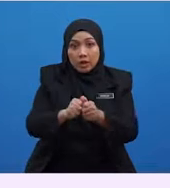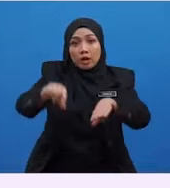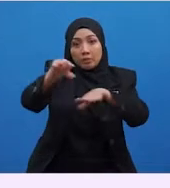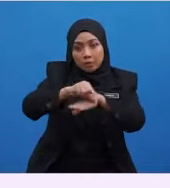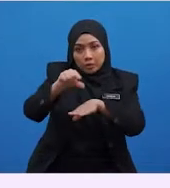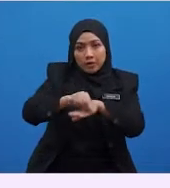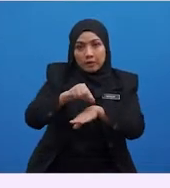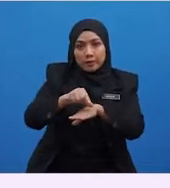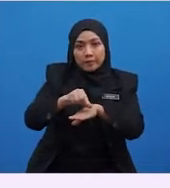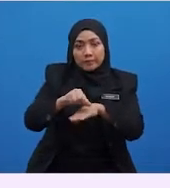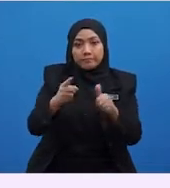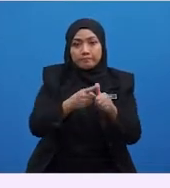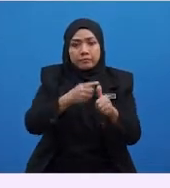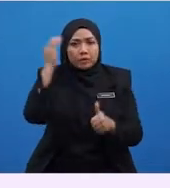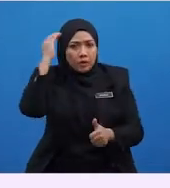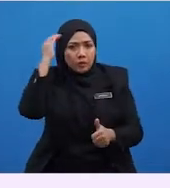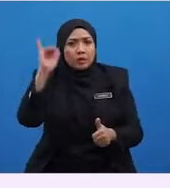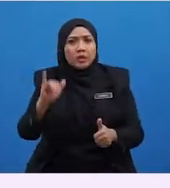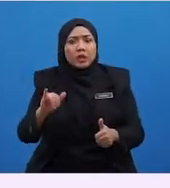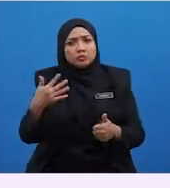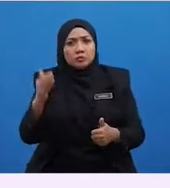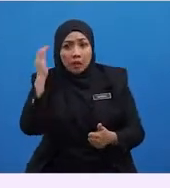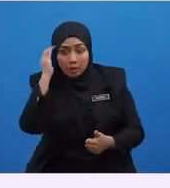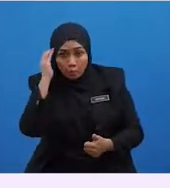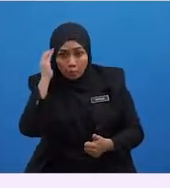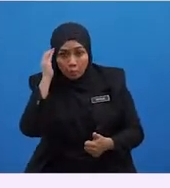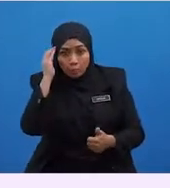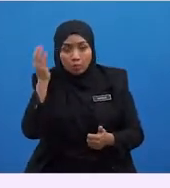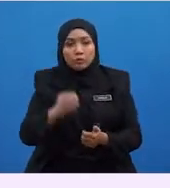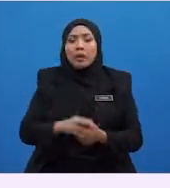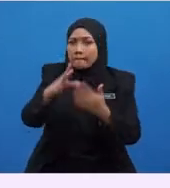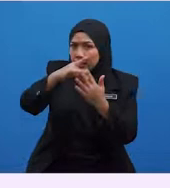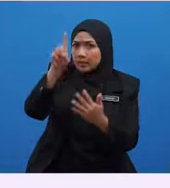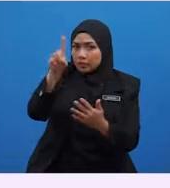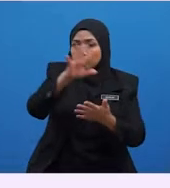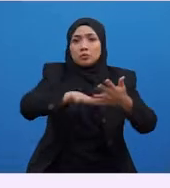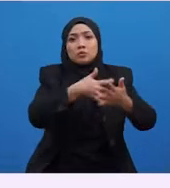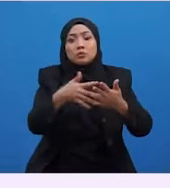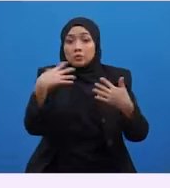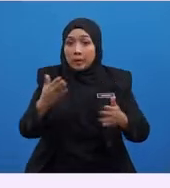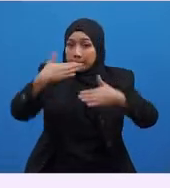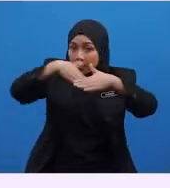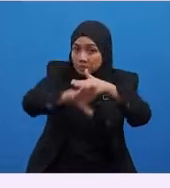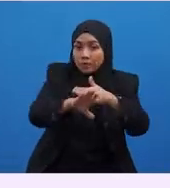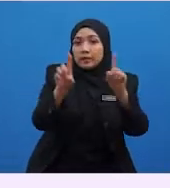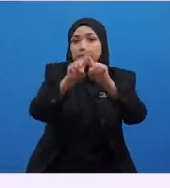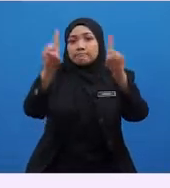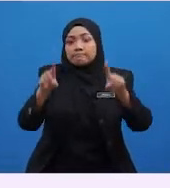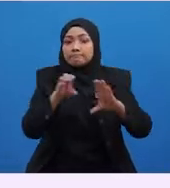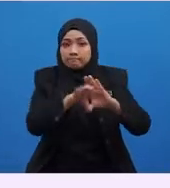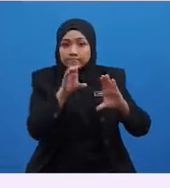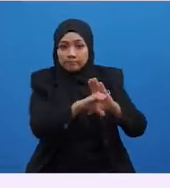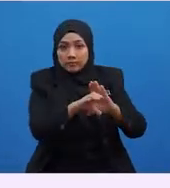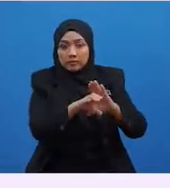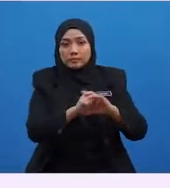menggunakan pengetahuan sedia ada, bina satu jadual dan kemudian masukkan datanya.